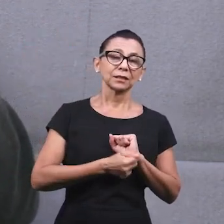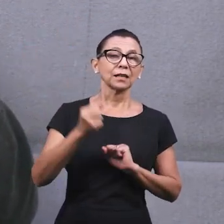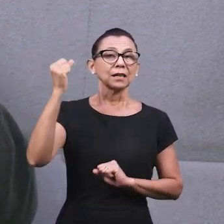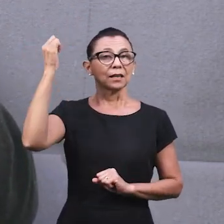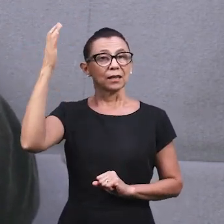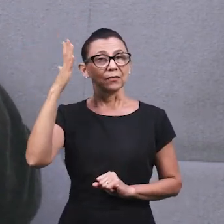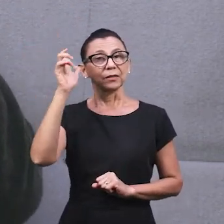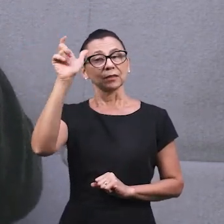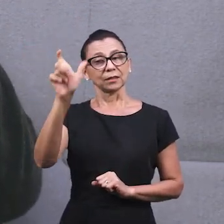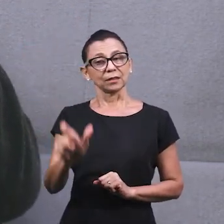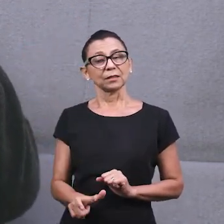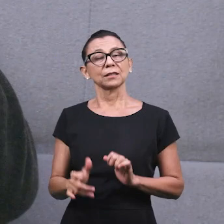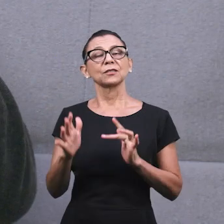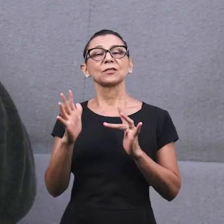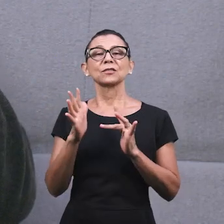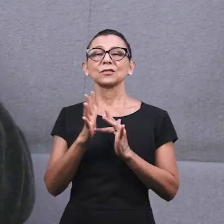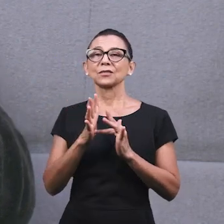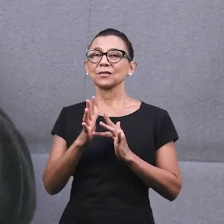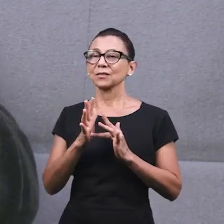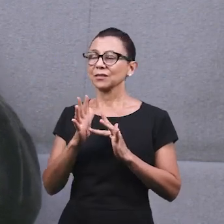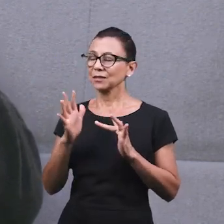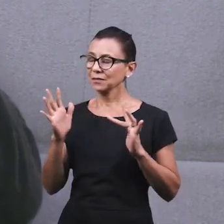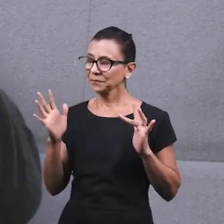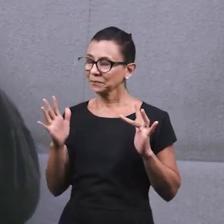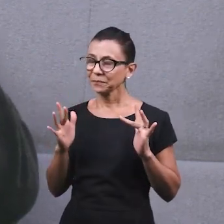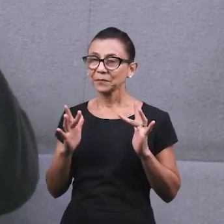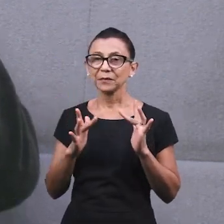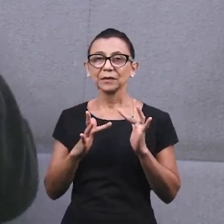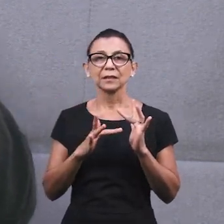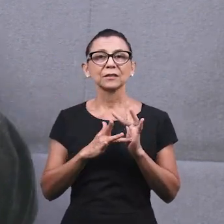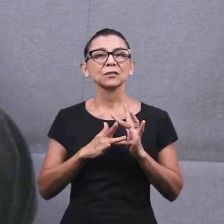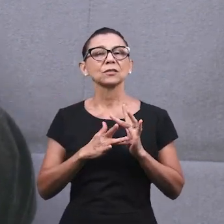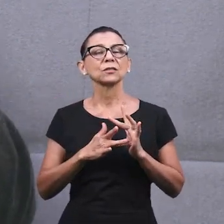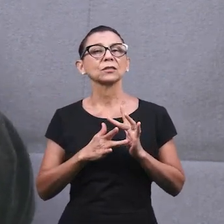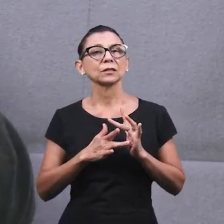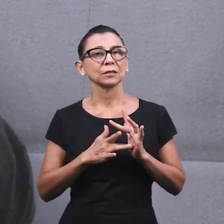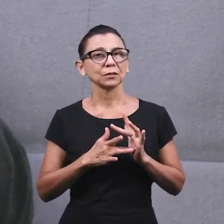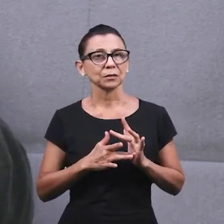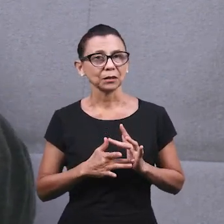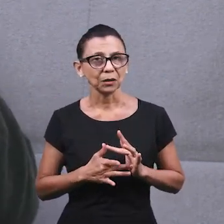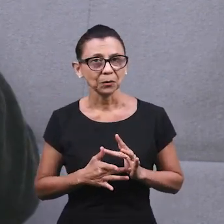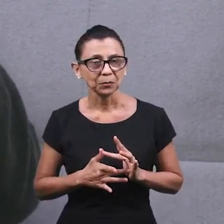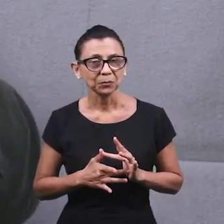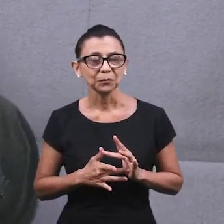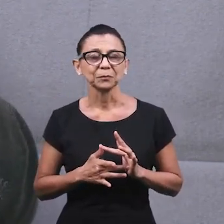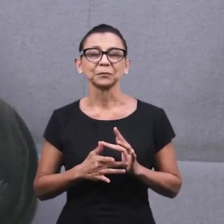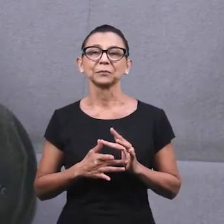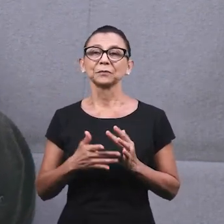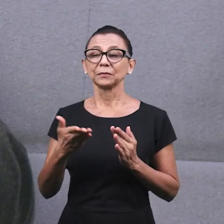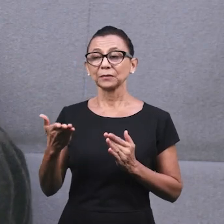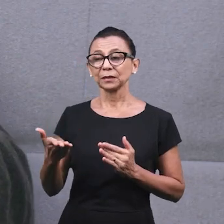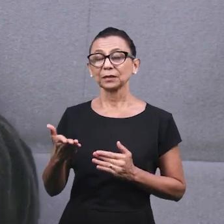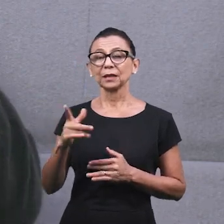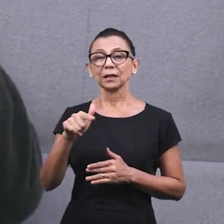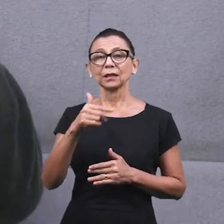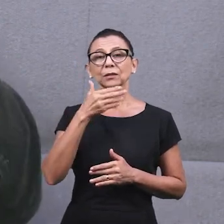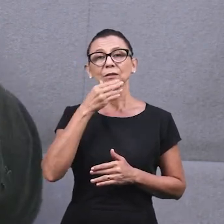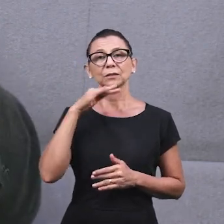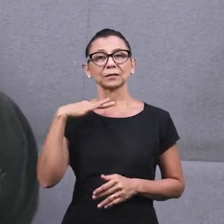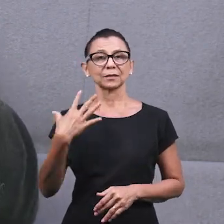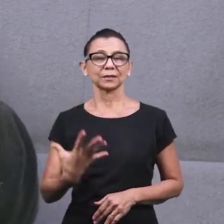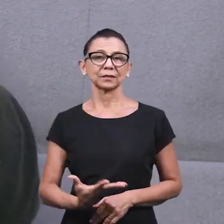c'est-à-dire le Saint-Esprit veut révéler le Sauveur et